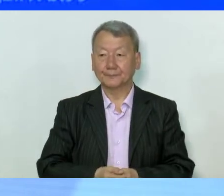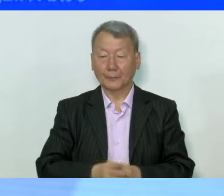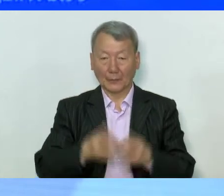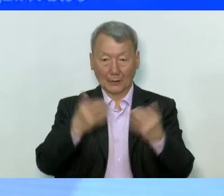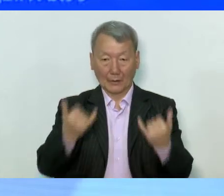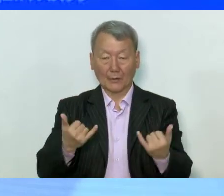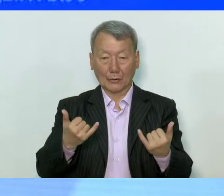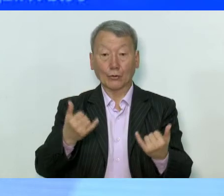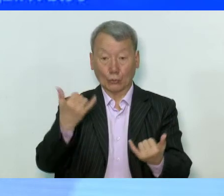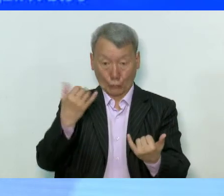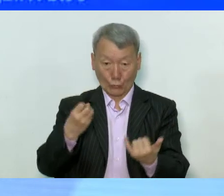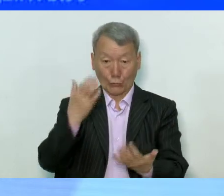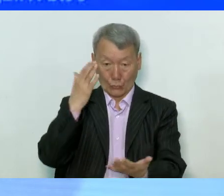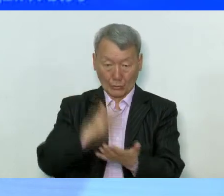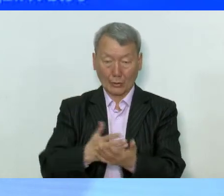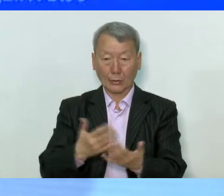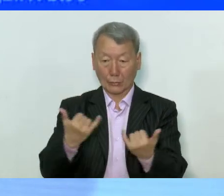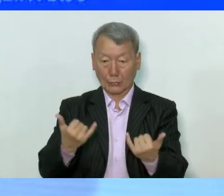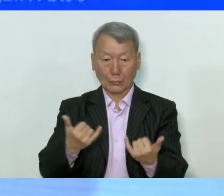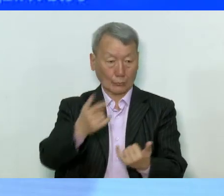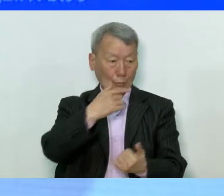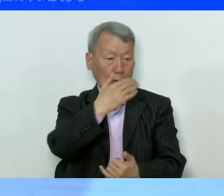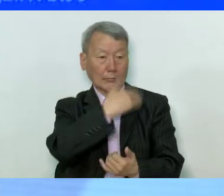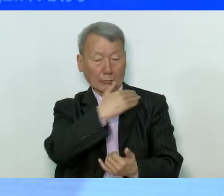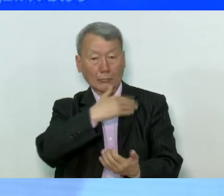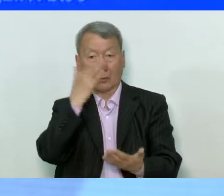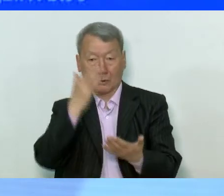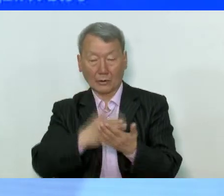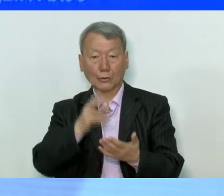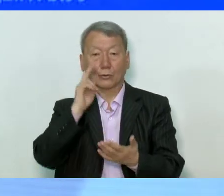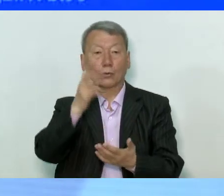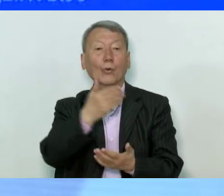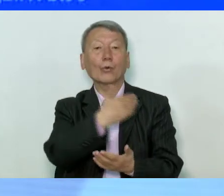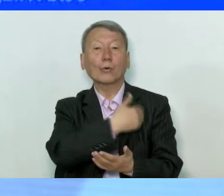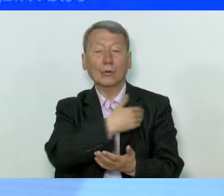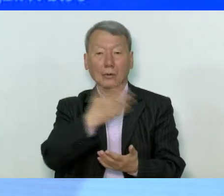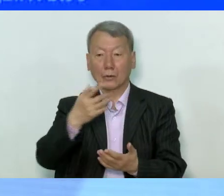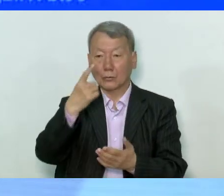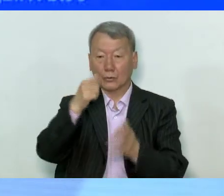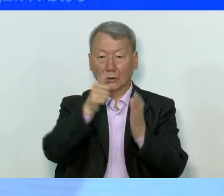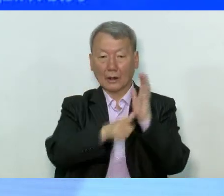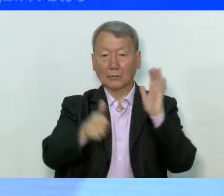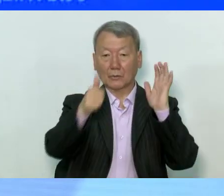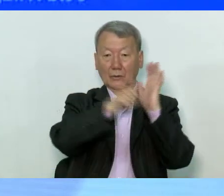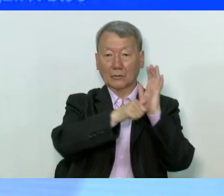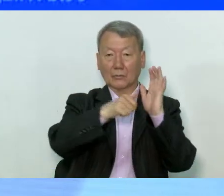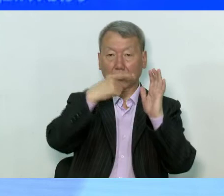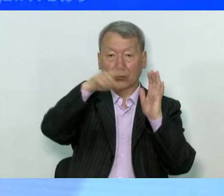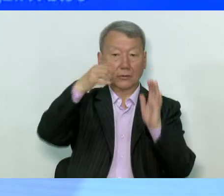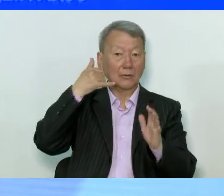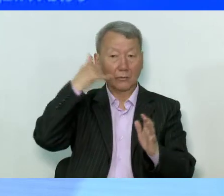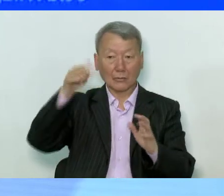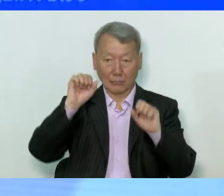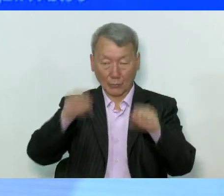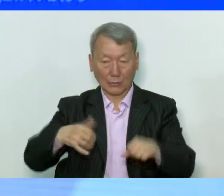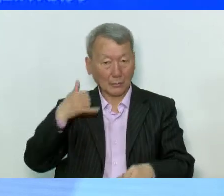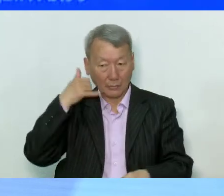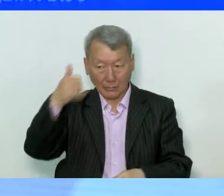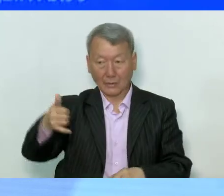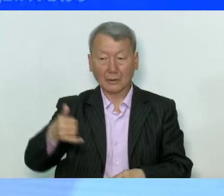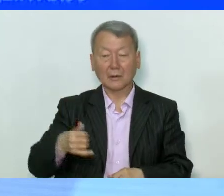Азыр дагы эле бар, азыр дагы эле кайрылуулар болуп атат. Бизде түз 166 номерине чалуулар дагы болуп атат.